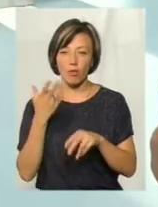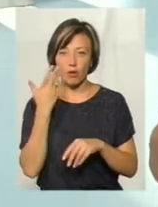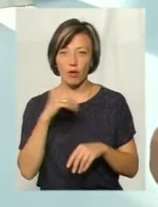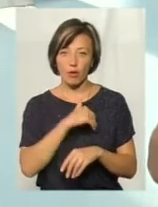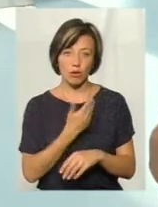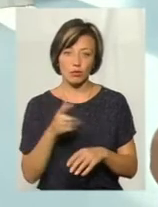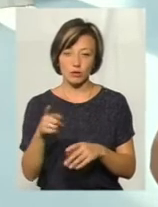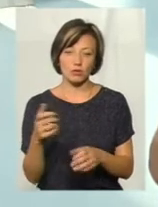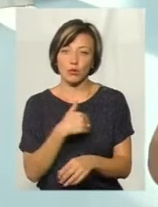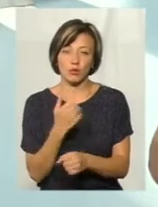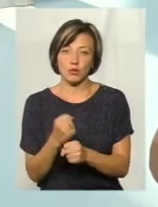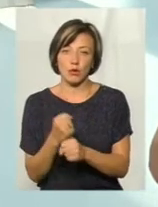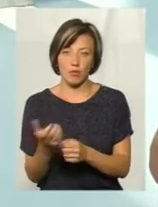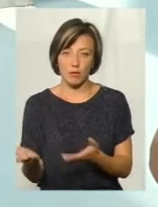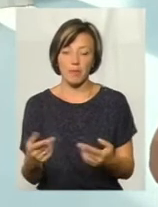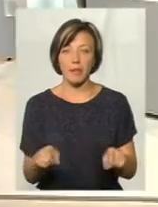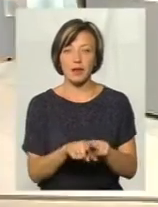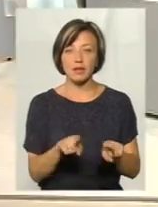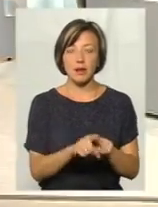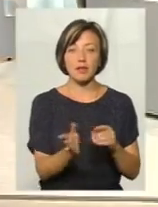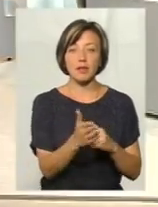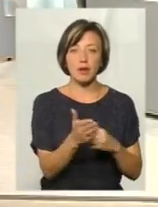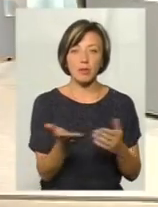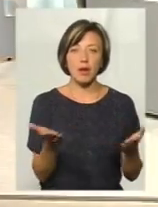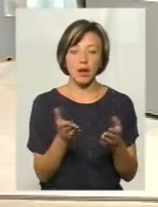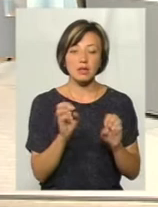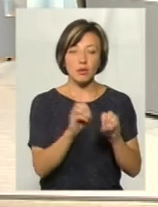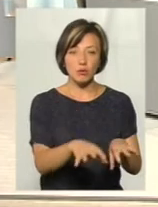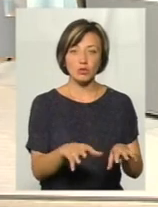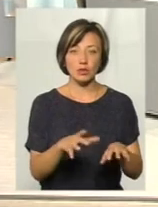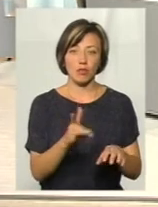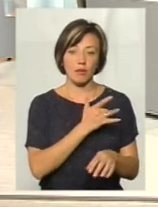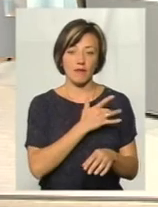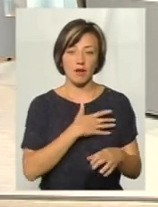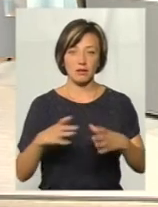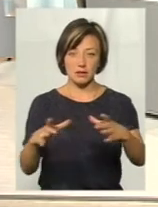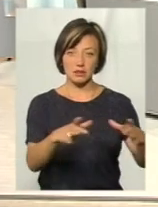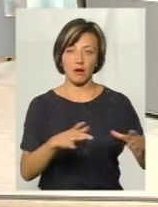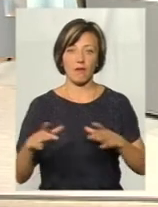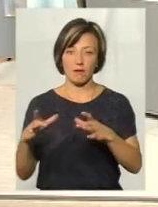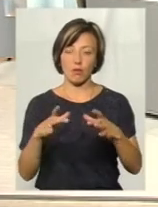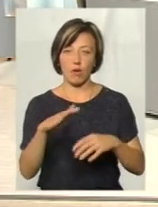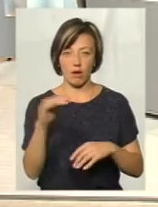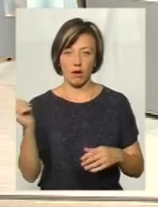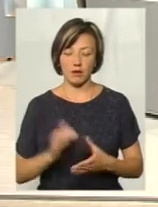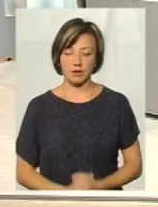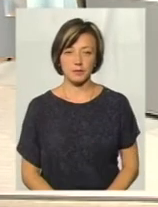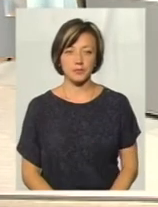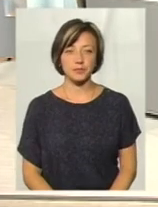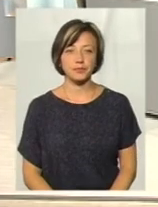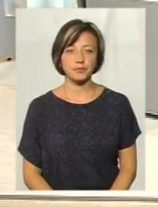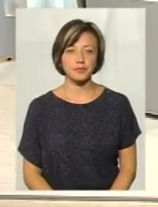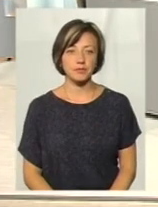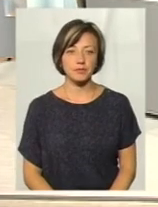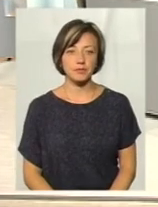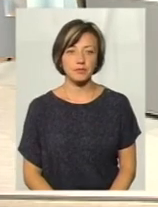тоді що з ними хочемо робимо. Так само з рибою, яка запущена у ставки, які знаходяться в оренді. Ну, приватних ставків ще поки що в нас немає.